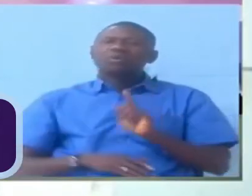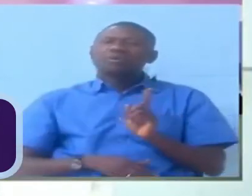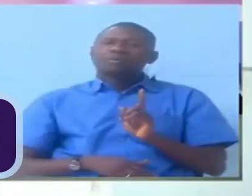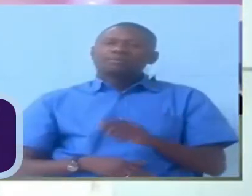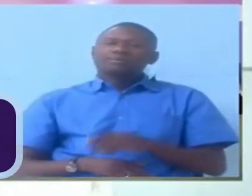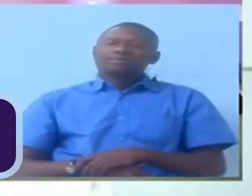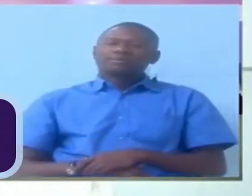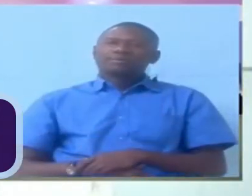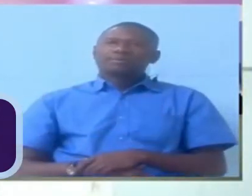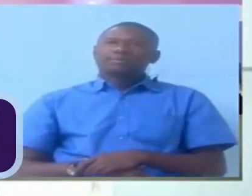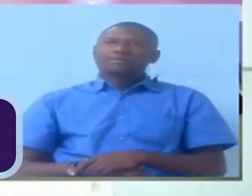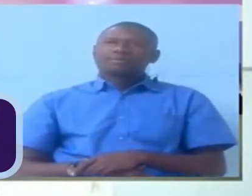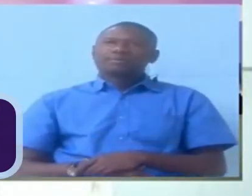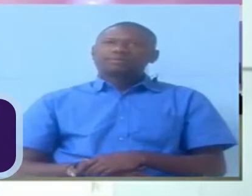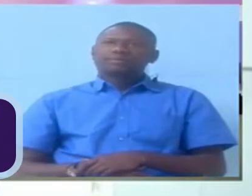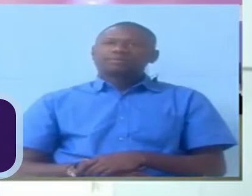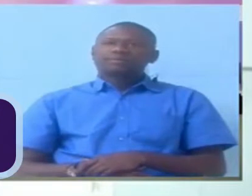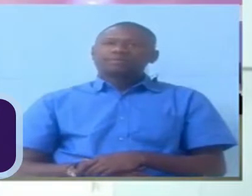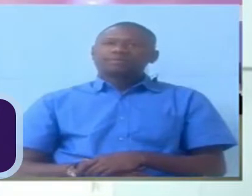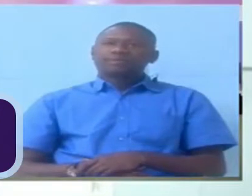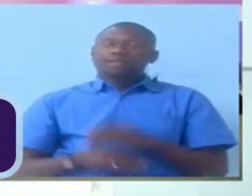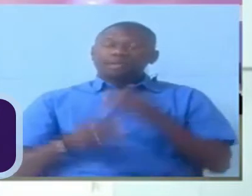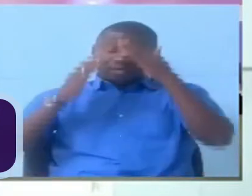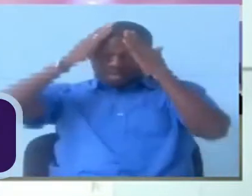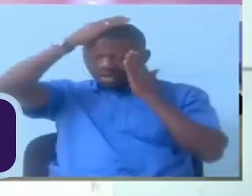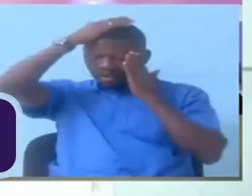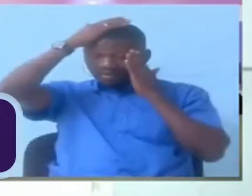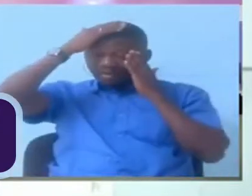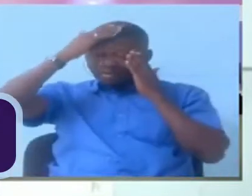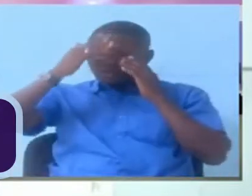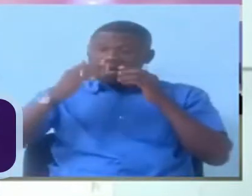full lieutenant. Yeah, lieutenant timmar ngole dinna.